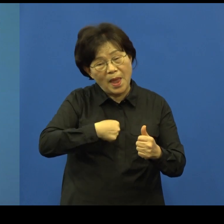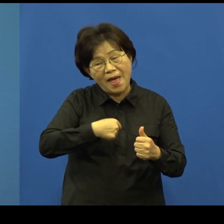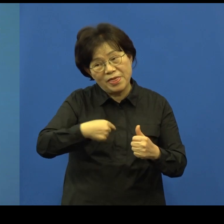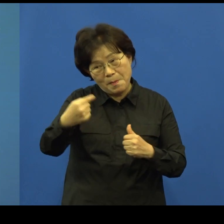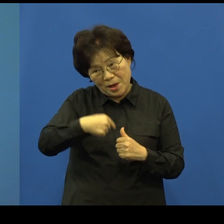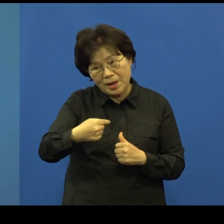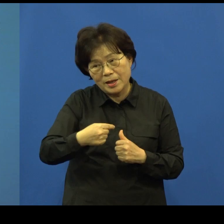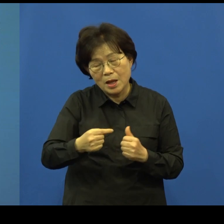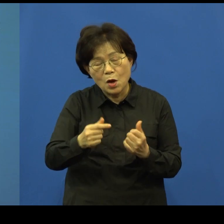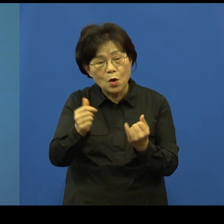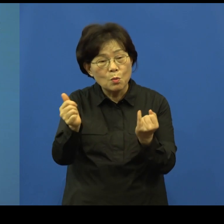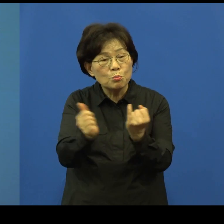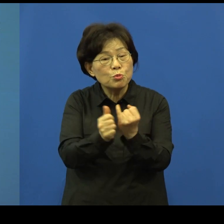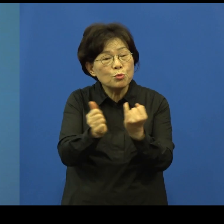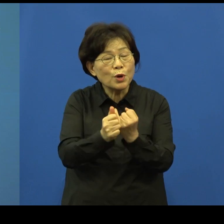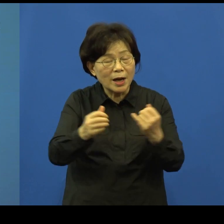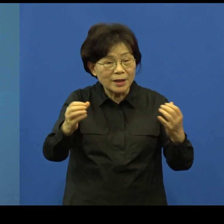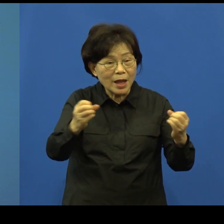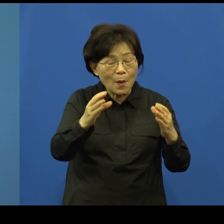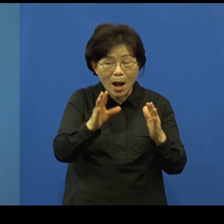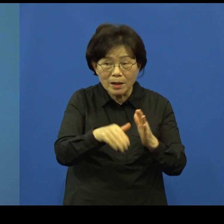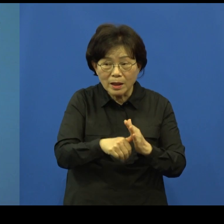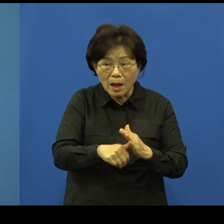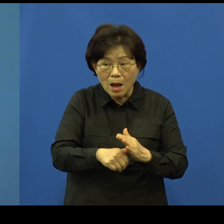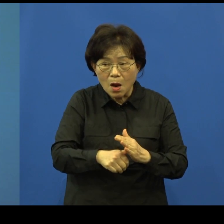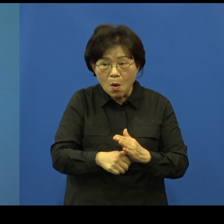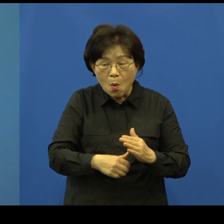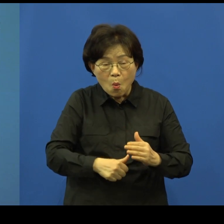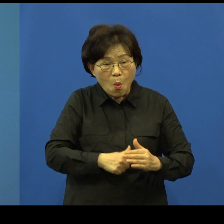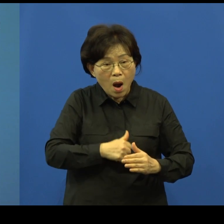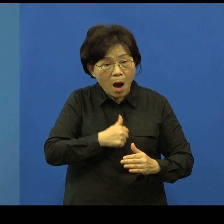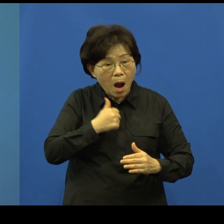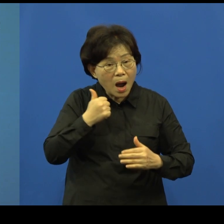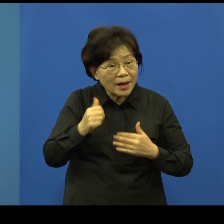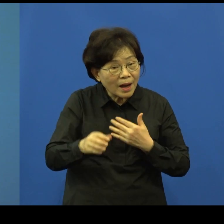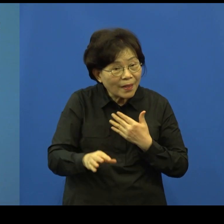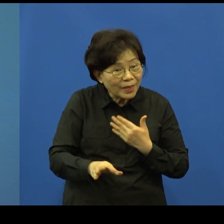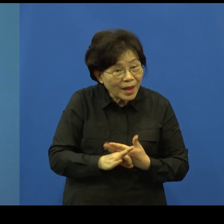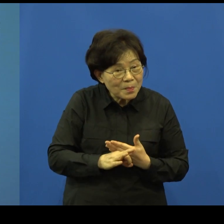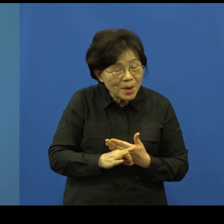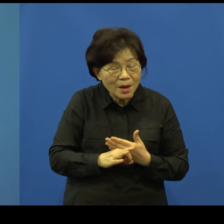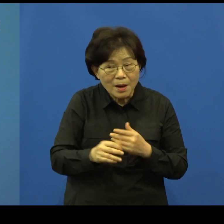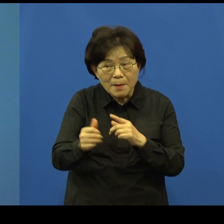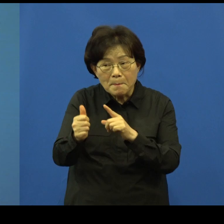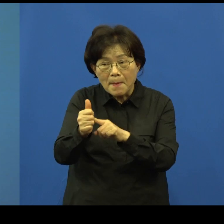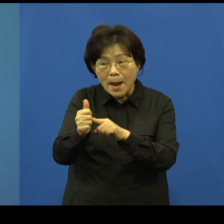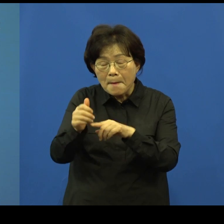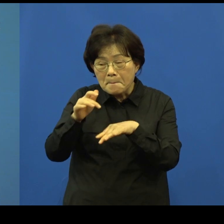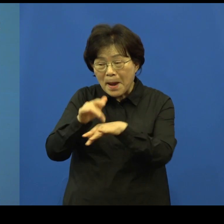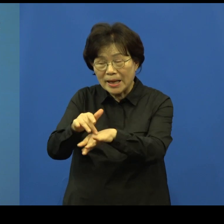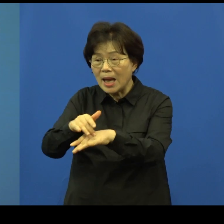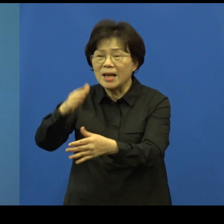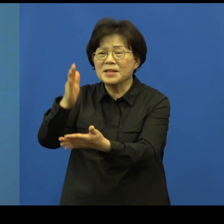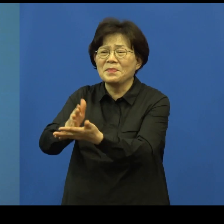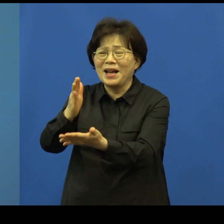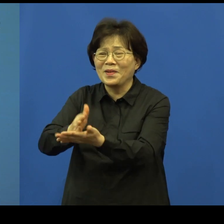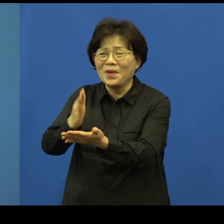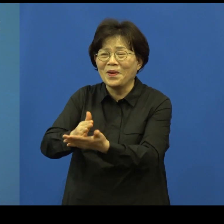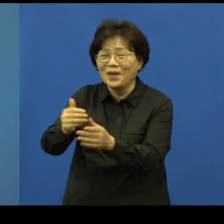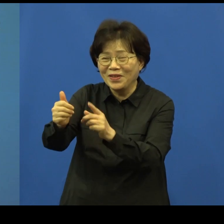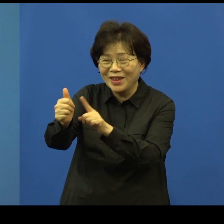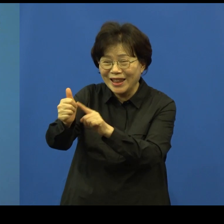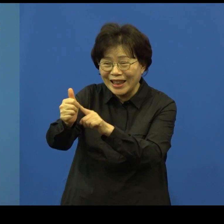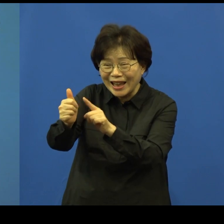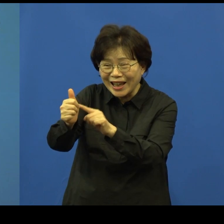여러분, 부부끼리도 대화하다가 갑자기 막 화가 막 나잖아요. 그러면 상대를 향하여 마귀가 떠나갈지어다 그러면 안 되고,